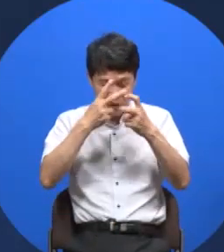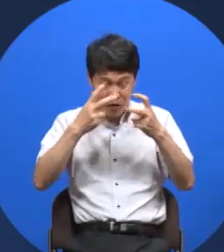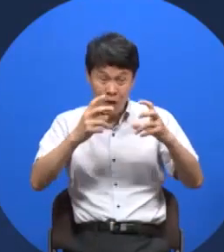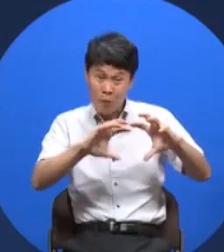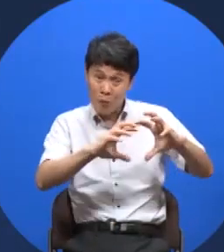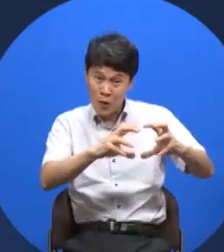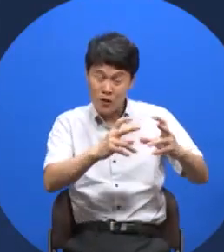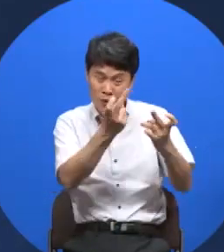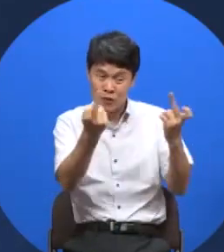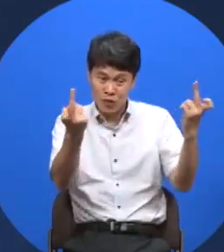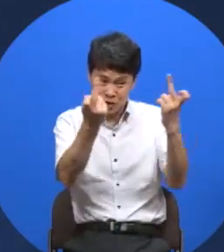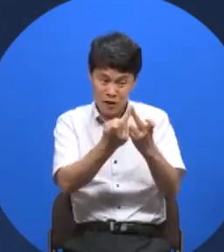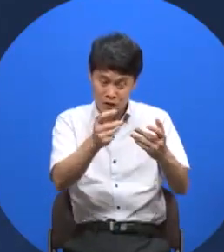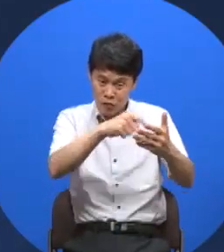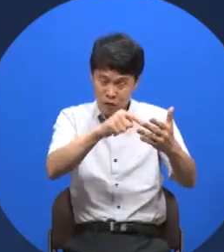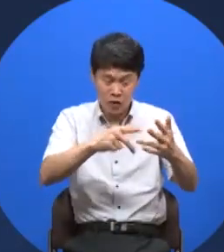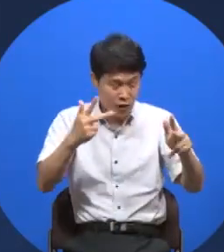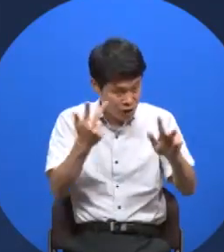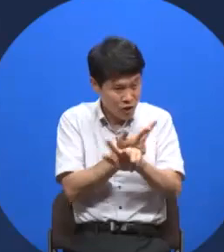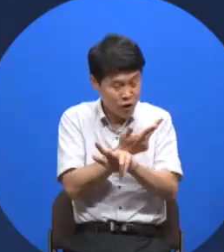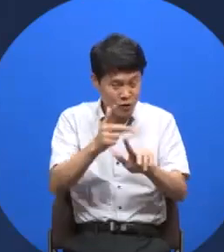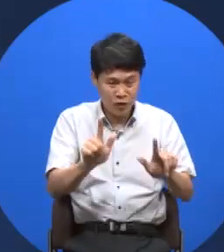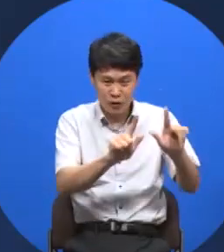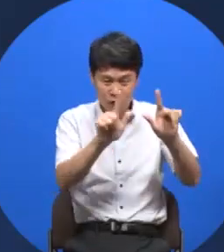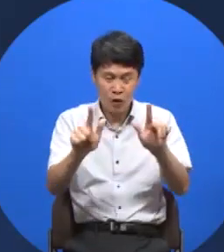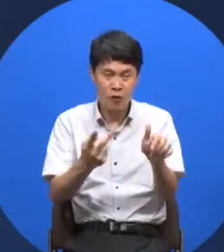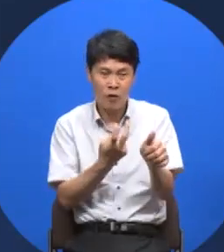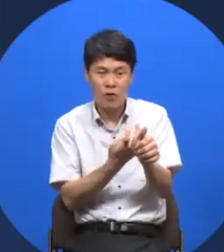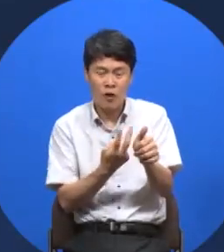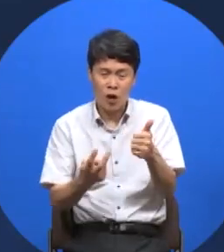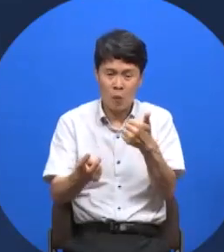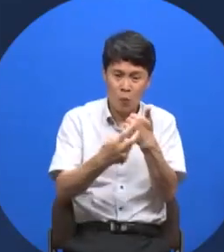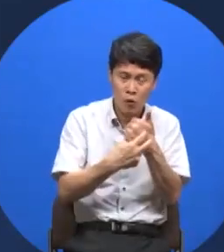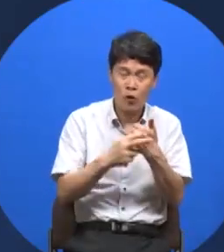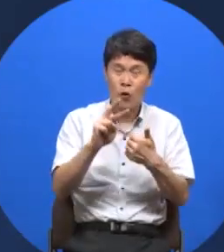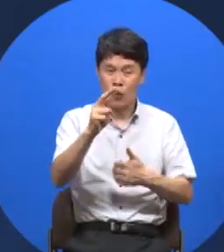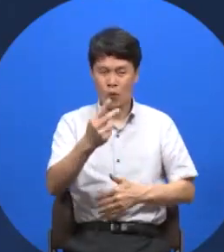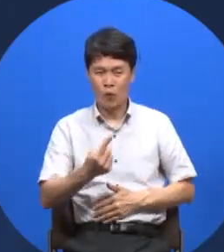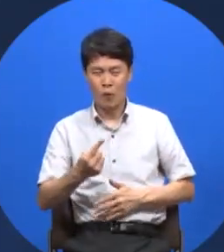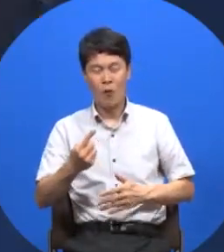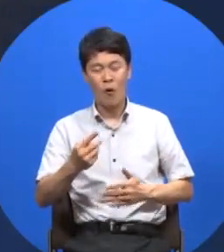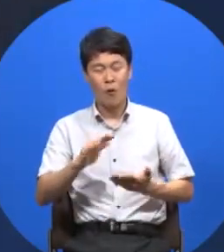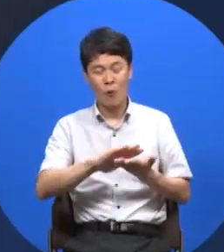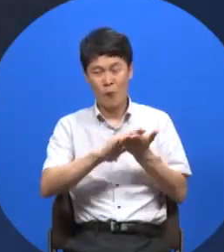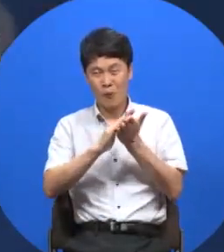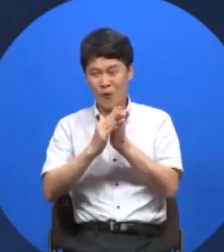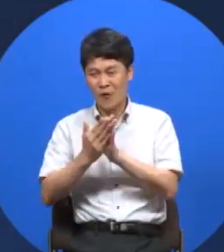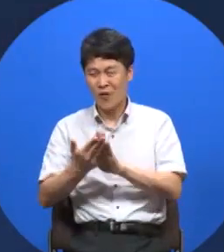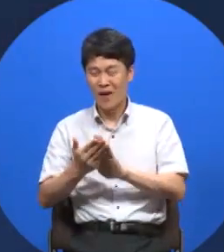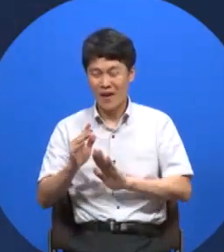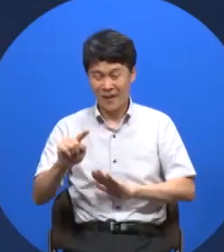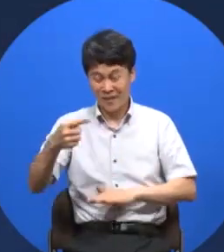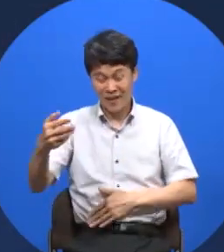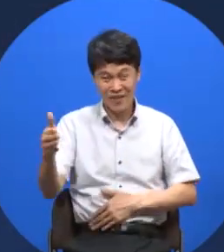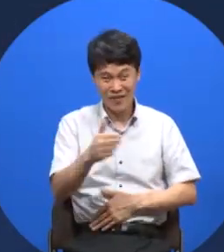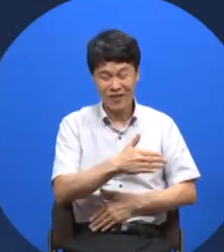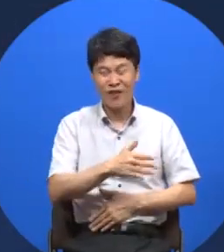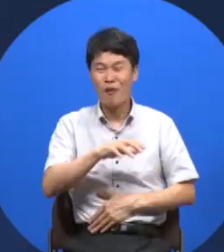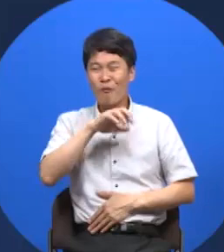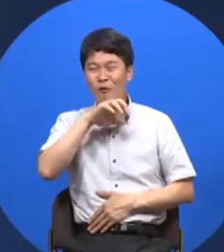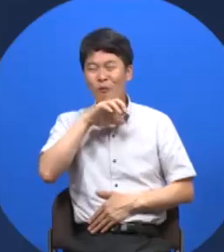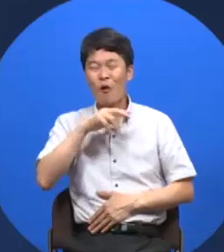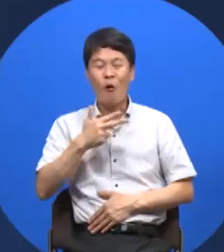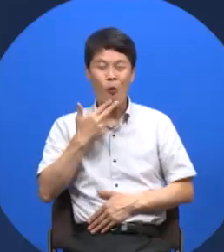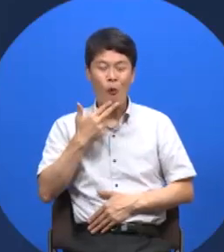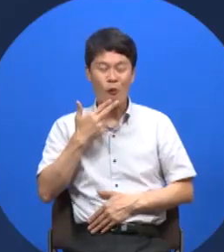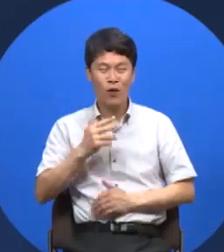견디고 전갈에 쏘여 죽을 위기를 겪으면서 돌아온 현저한 변화, 아무것도 불평하지 않아요.